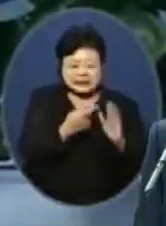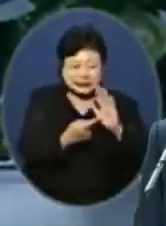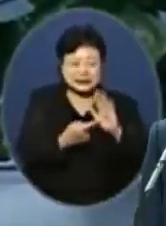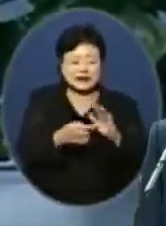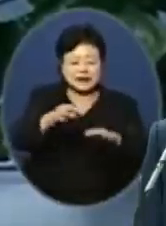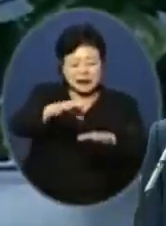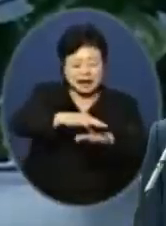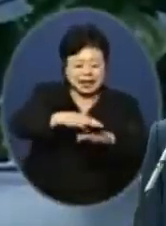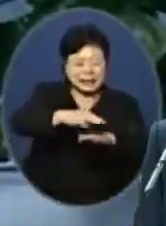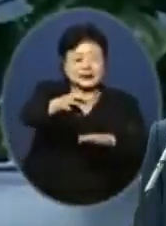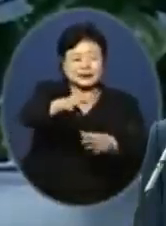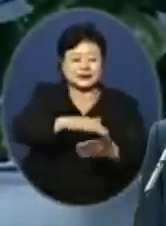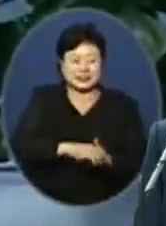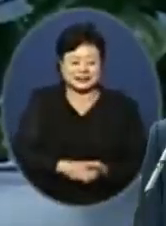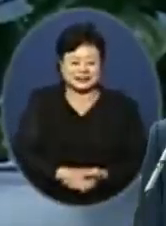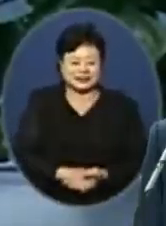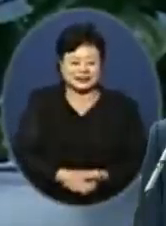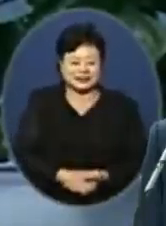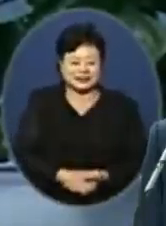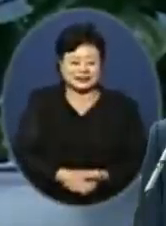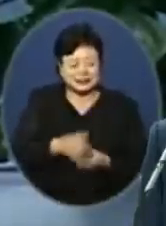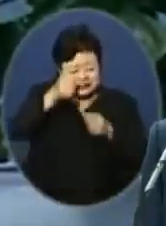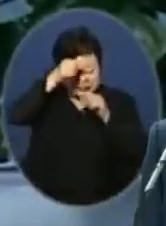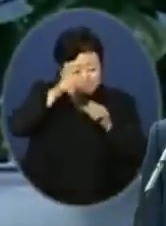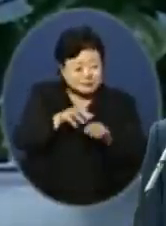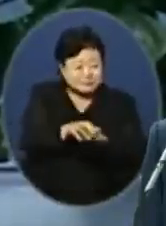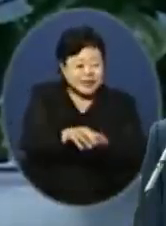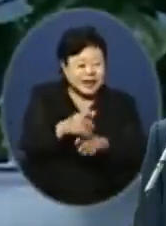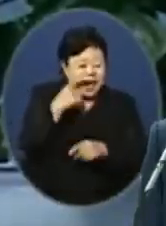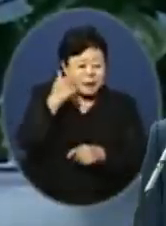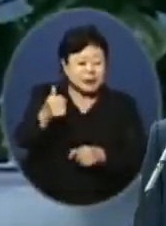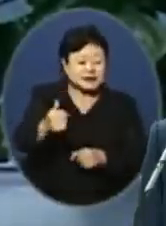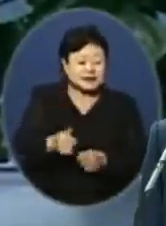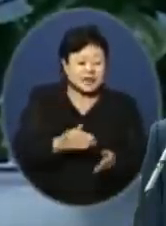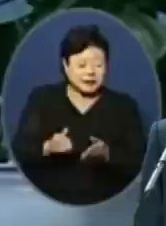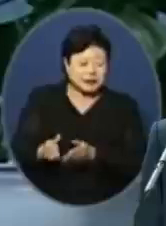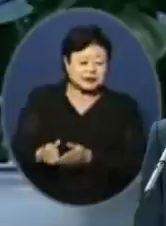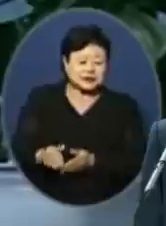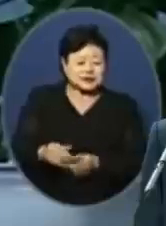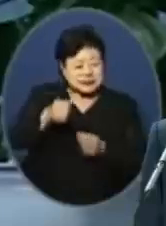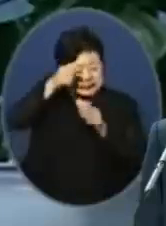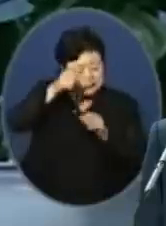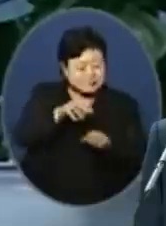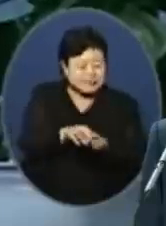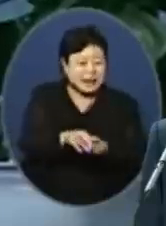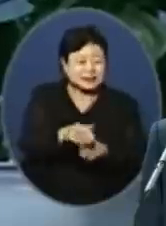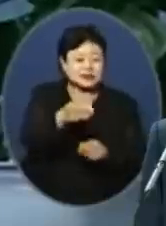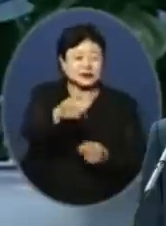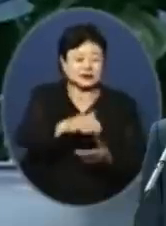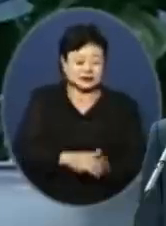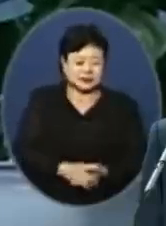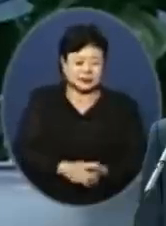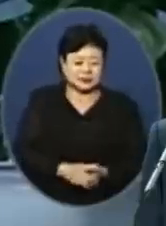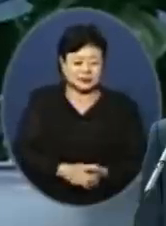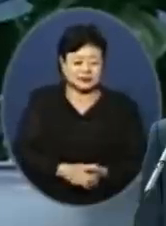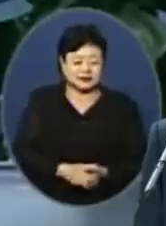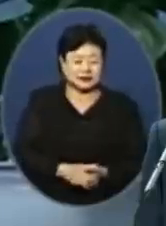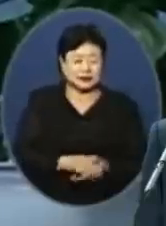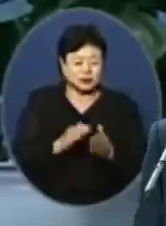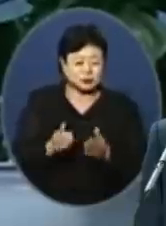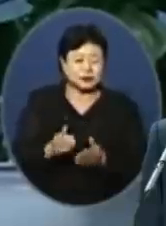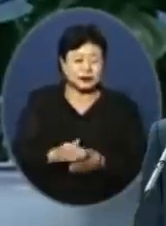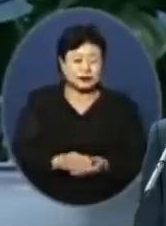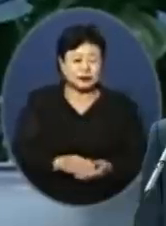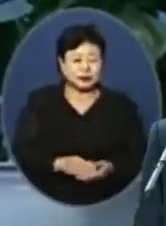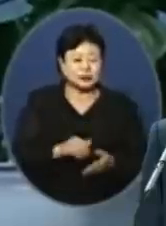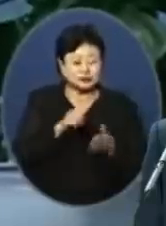증거로서 가락지를 끼우지만 신발은 아버지가 예비한 신발을 신겨준다는 것은 준비하는